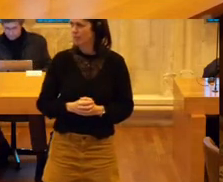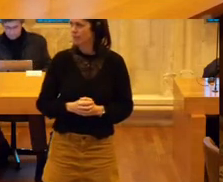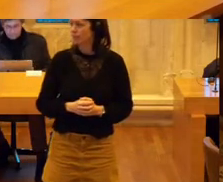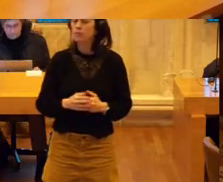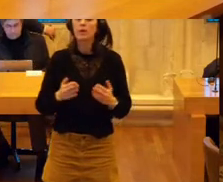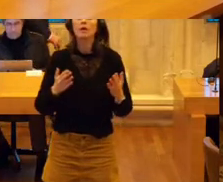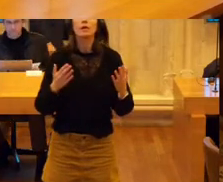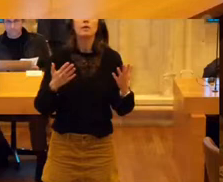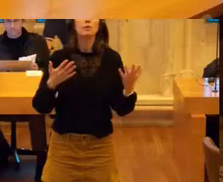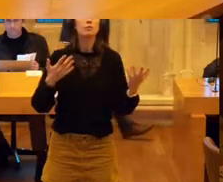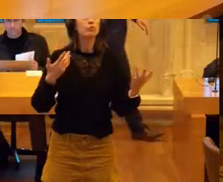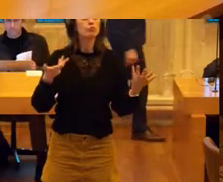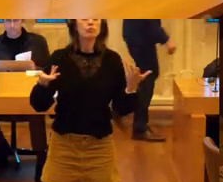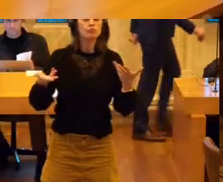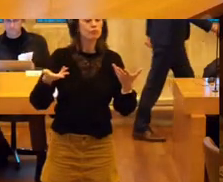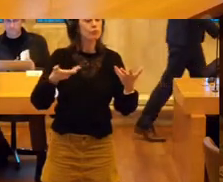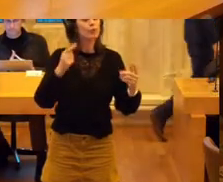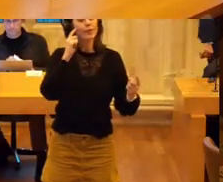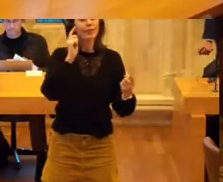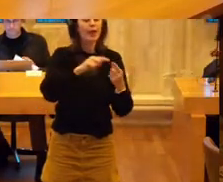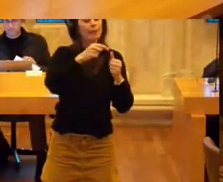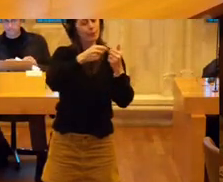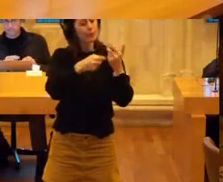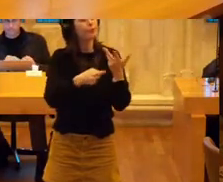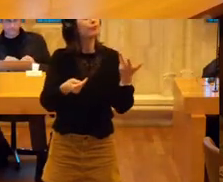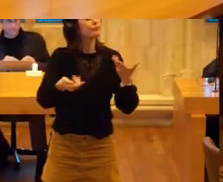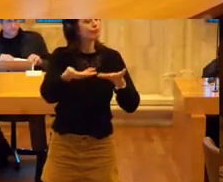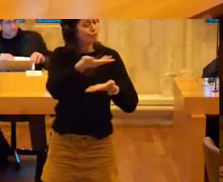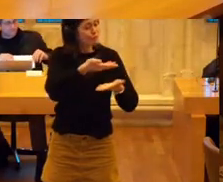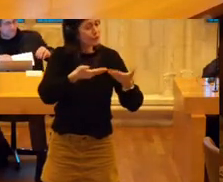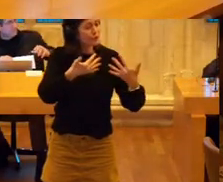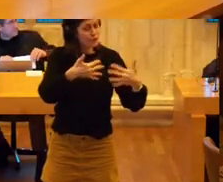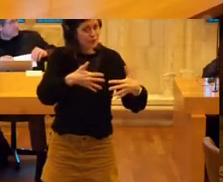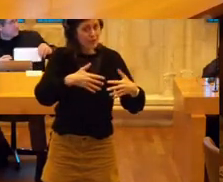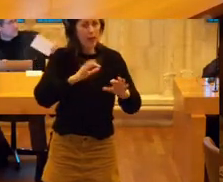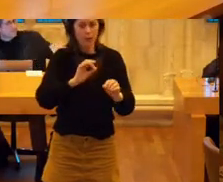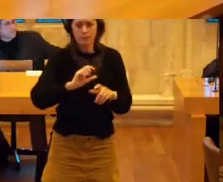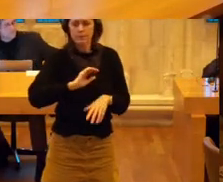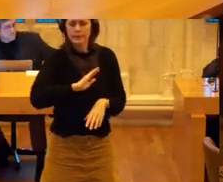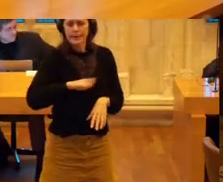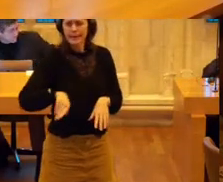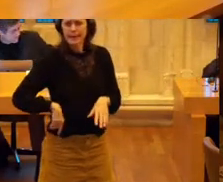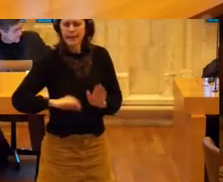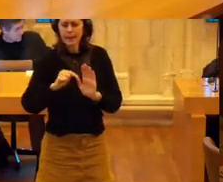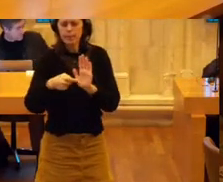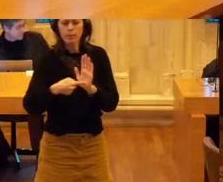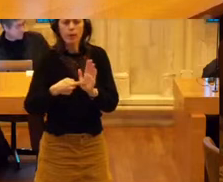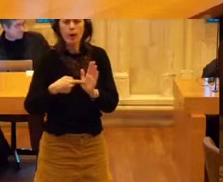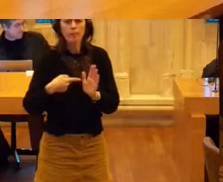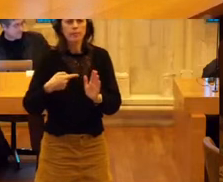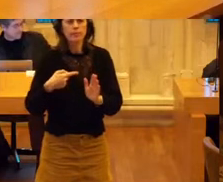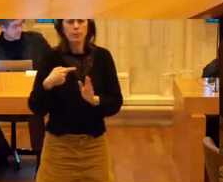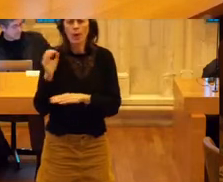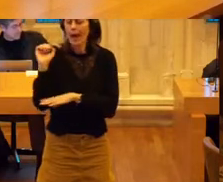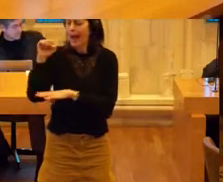ces réflexions diverses sur différents sujets importants, oui, il y avait un dernier point avec Aristide Olivier